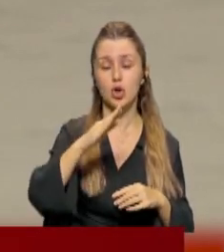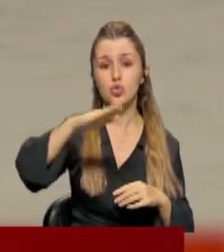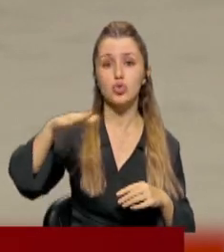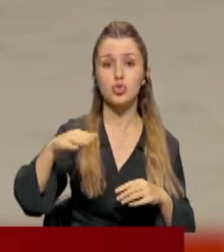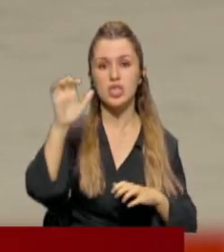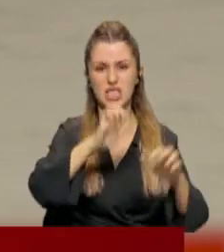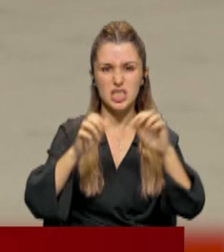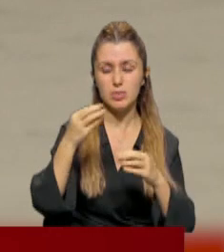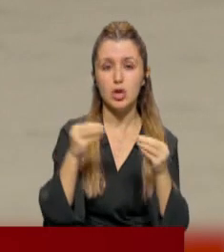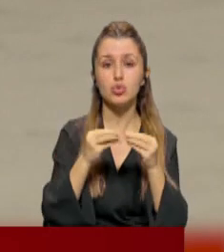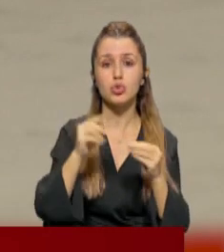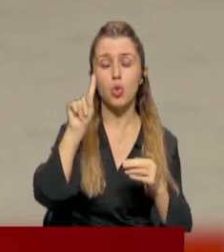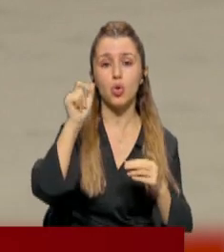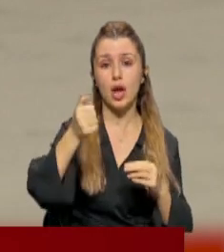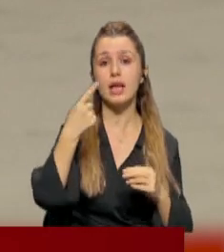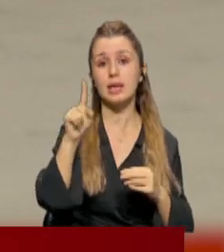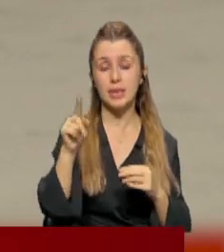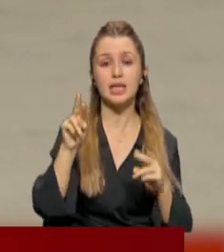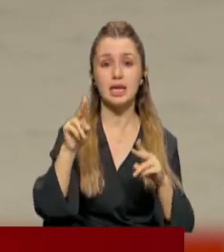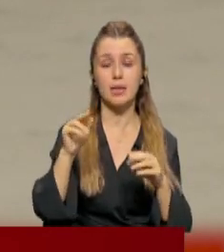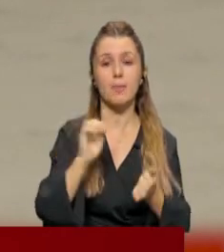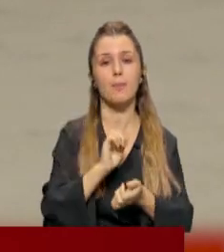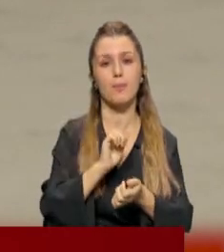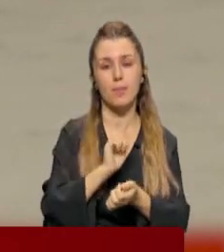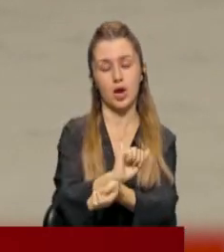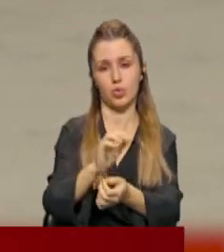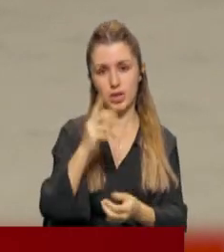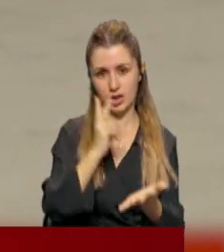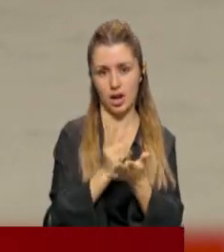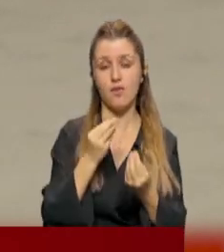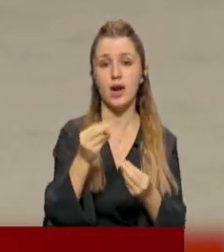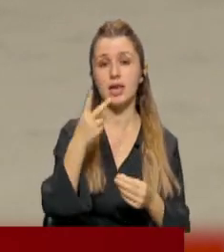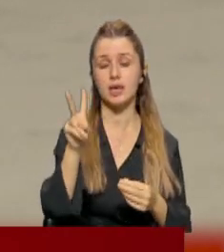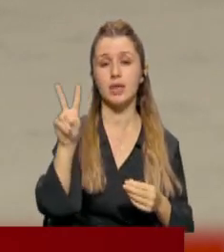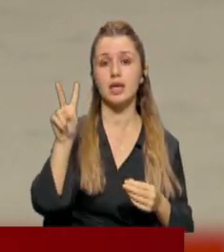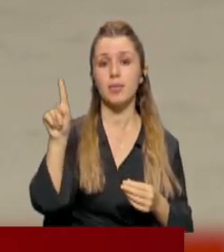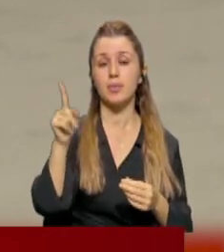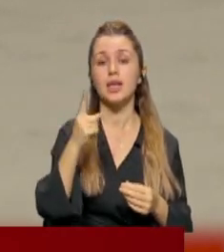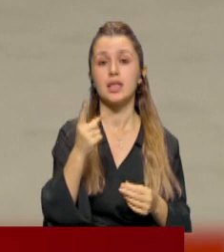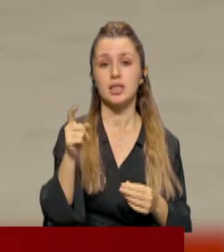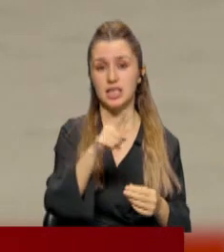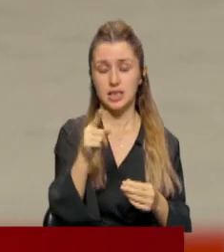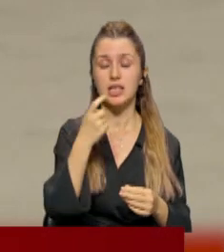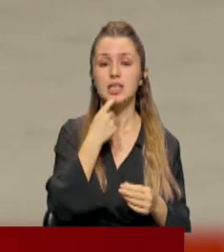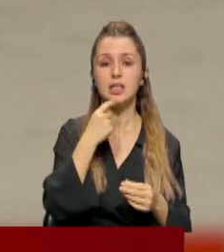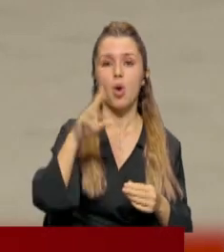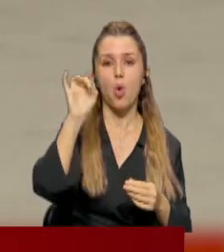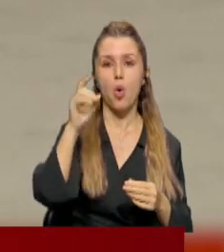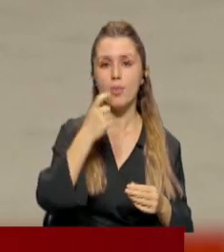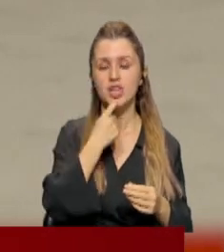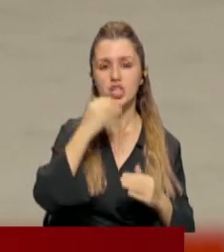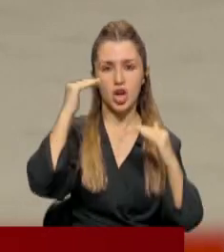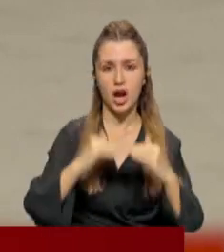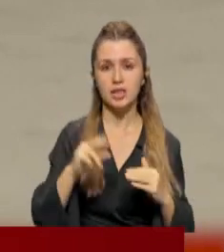istismar suçundan 16.161 mahkumiyet kararı verilmiş. 2001-2021 arası 15 yaş altı